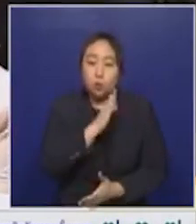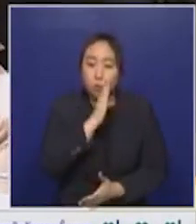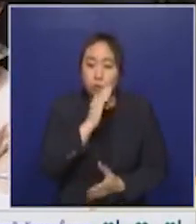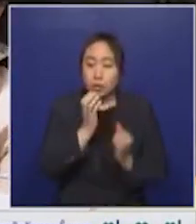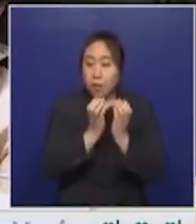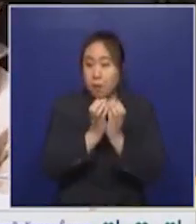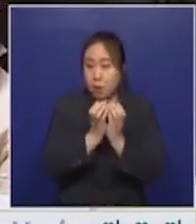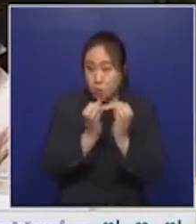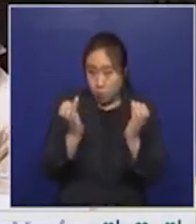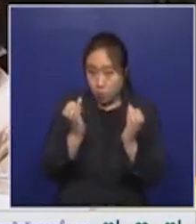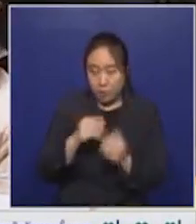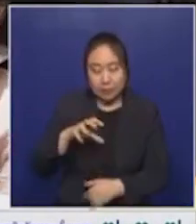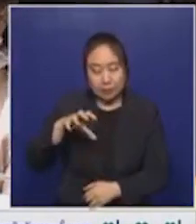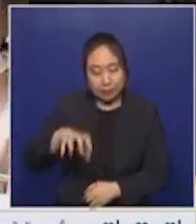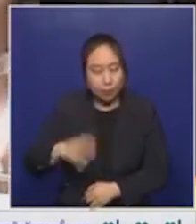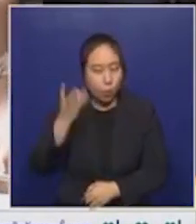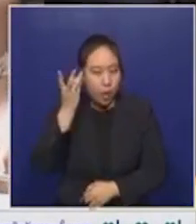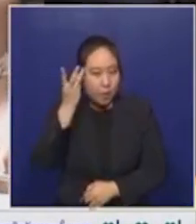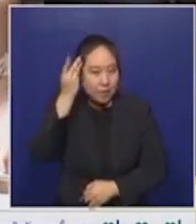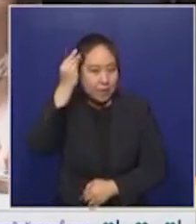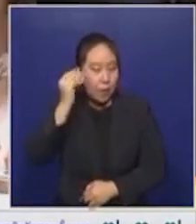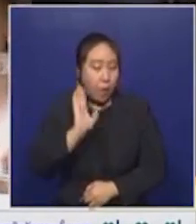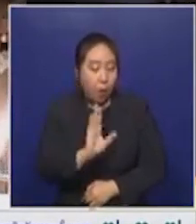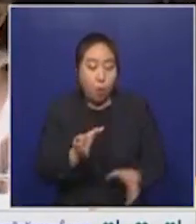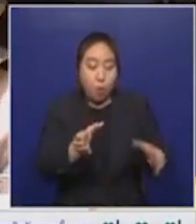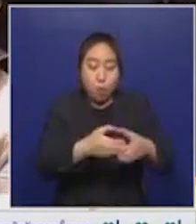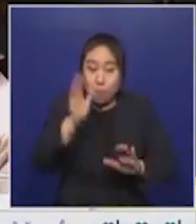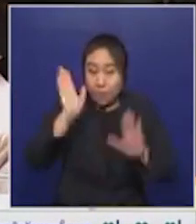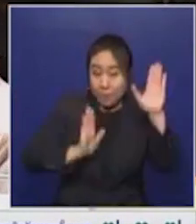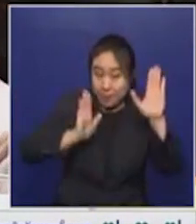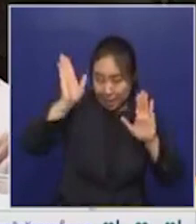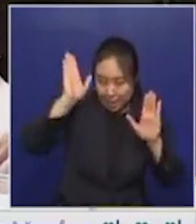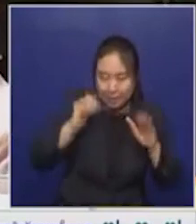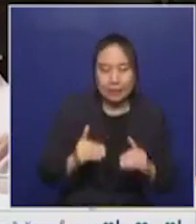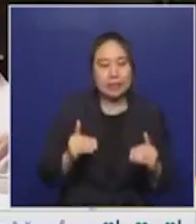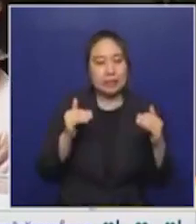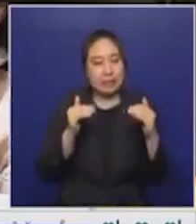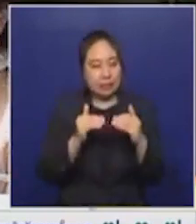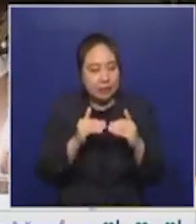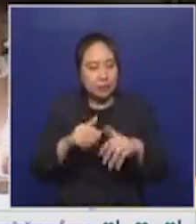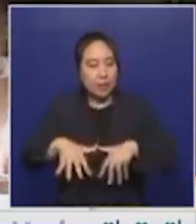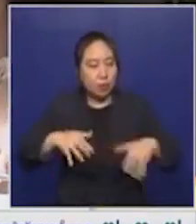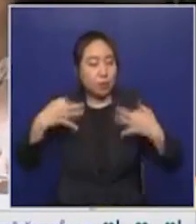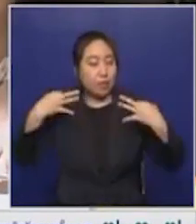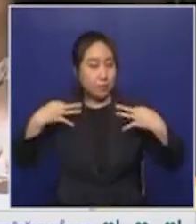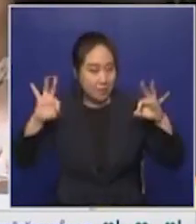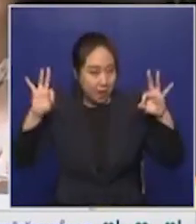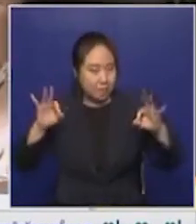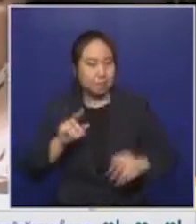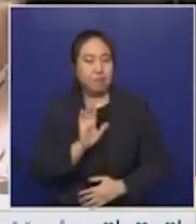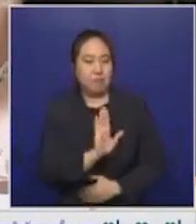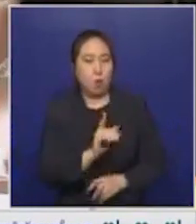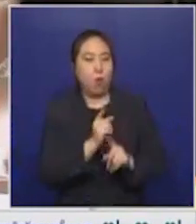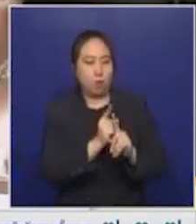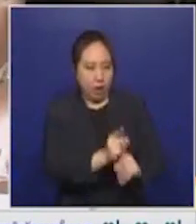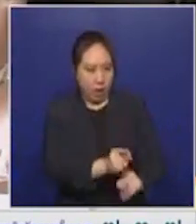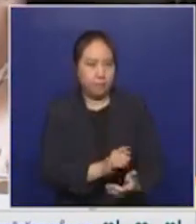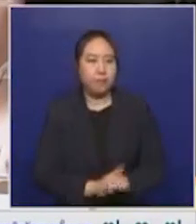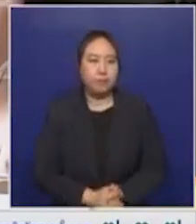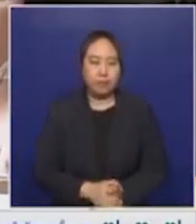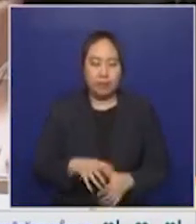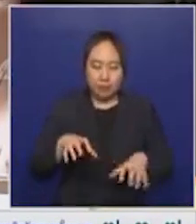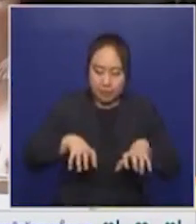องค์กรความคิดชี้นำมาจากประชาธิปไตยก็จะเคารพสิทธิเสรีภาพประชาชนการออกแบบองค์กร